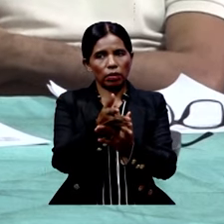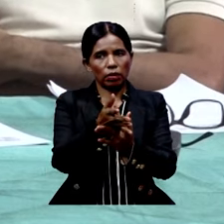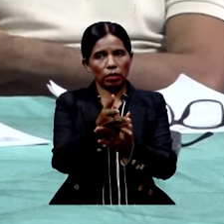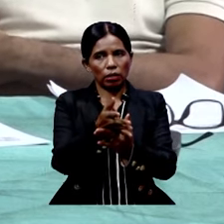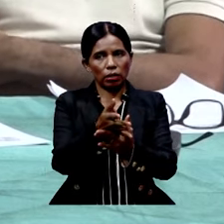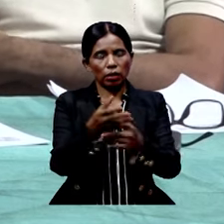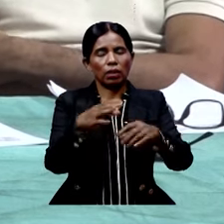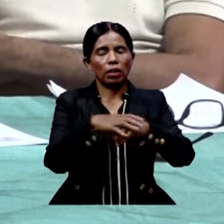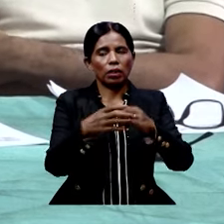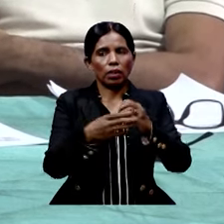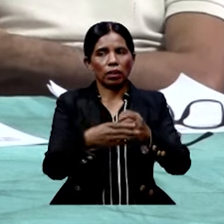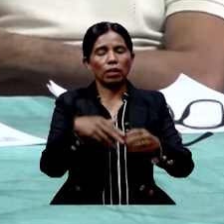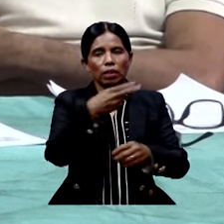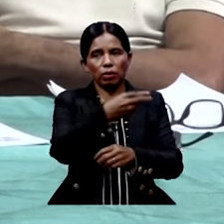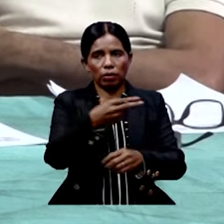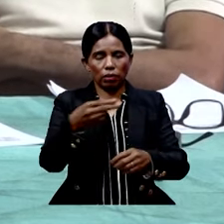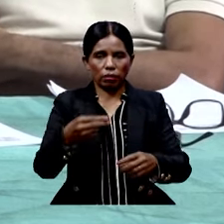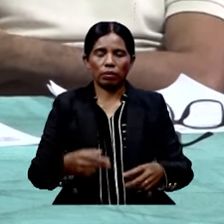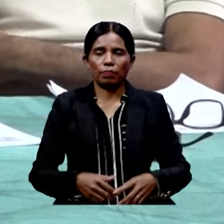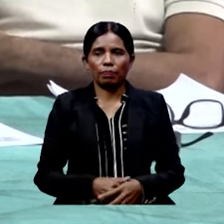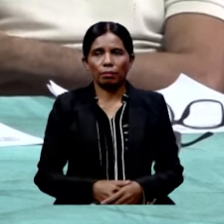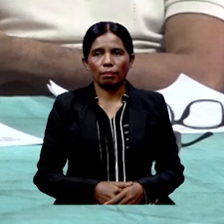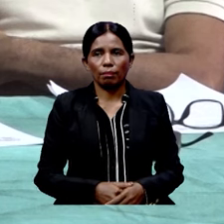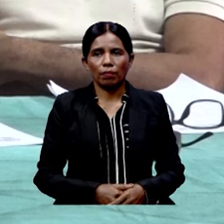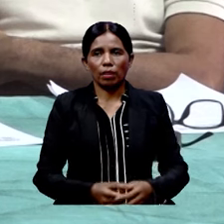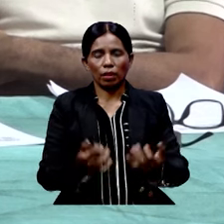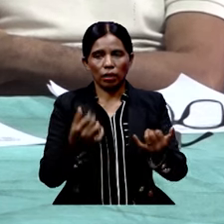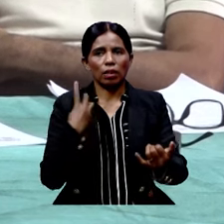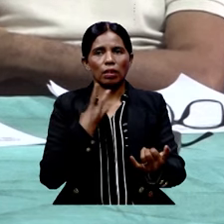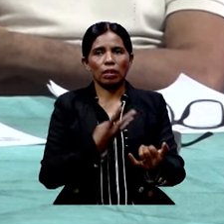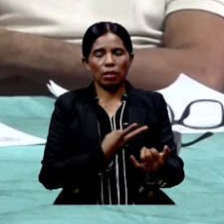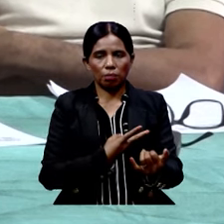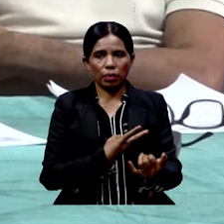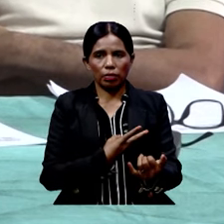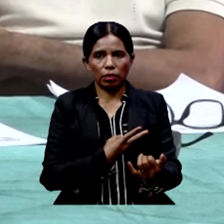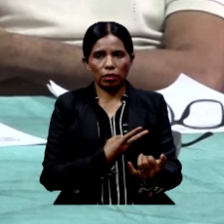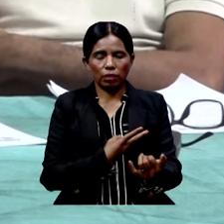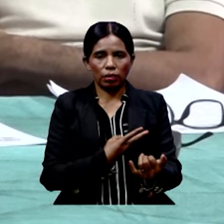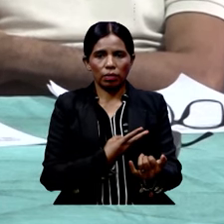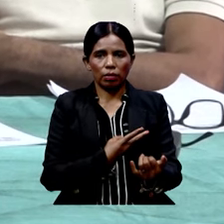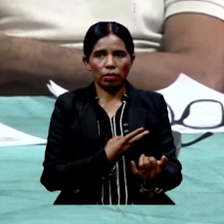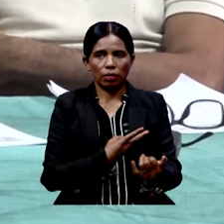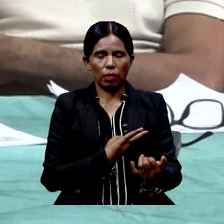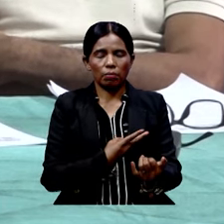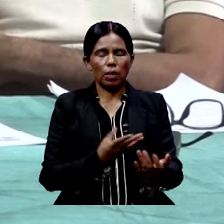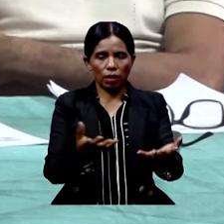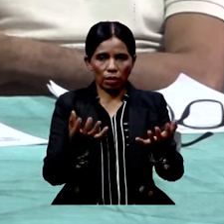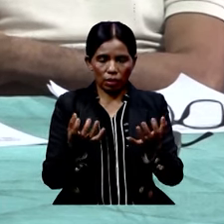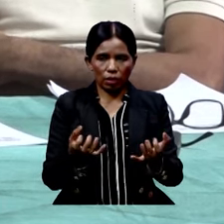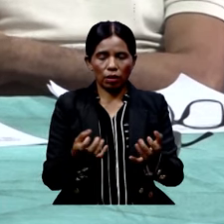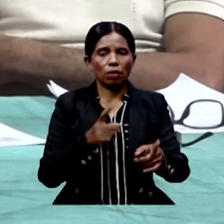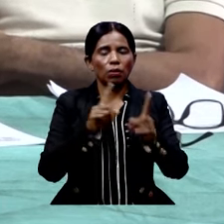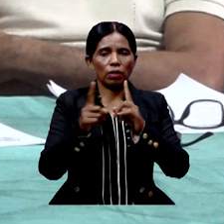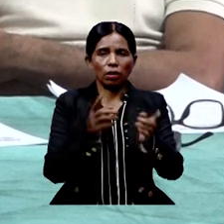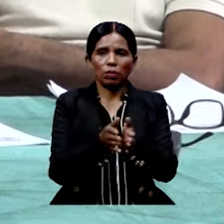rai sore ini ya, boy pol ini ya. Ida nema kami, kami ni ya posisi sanggup dan nampak kami